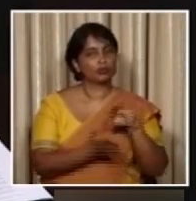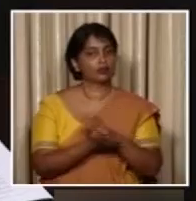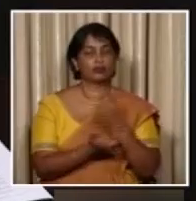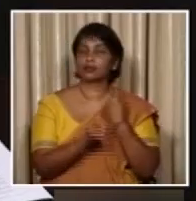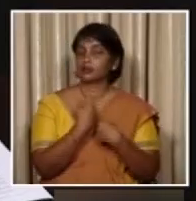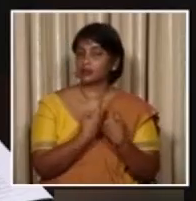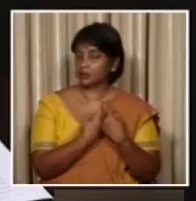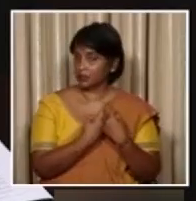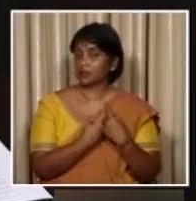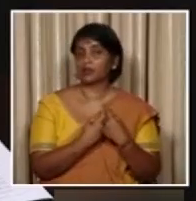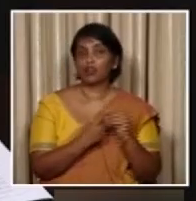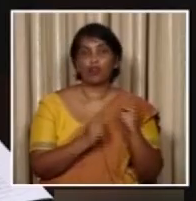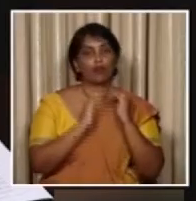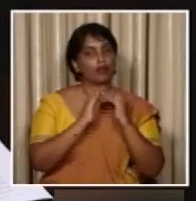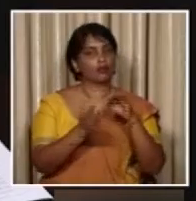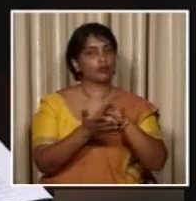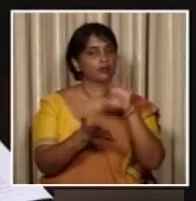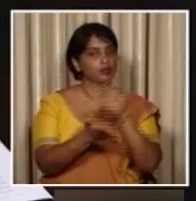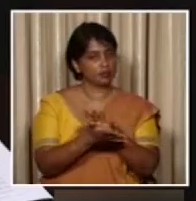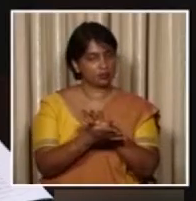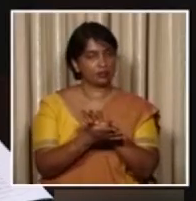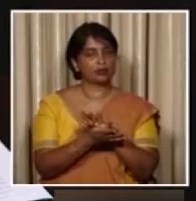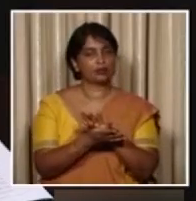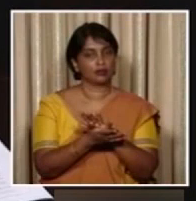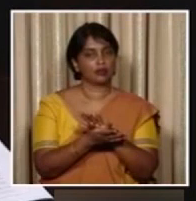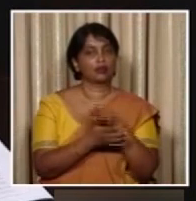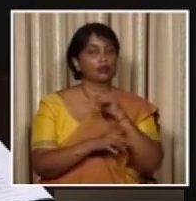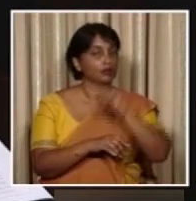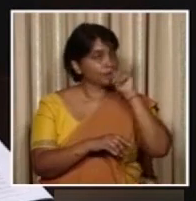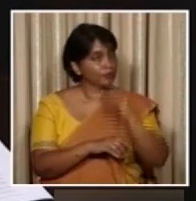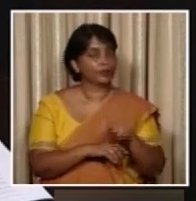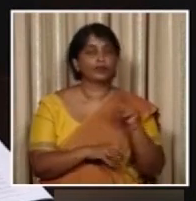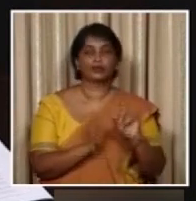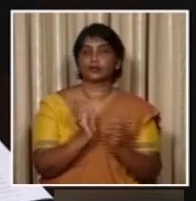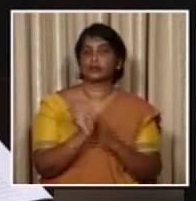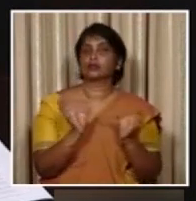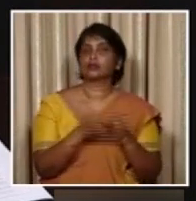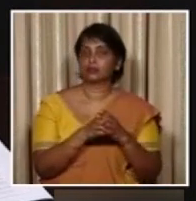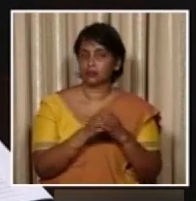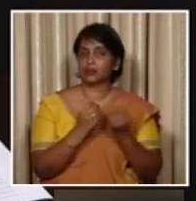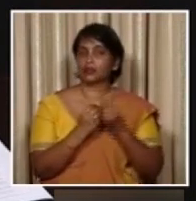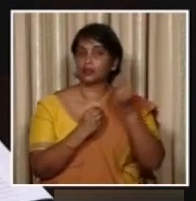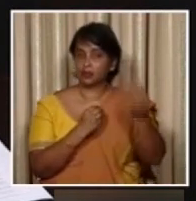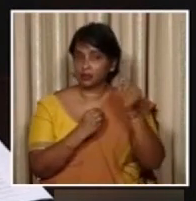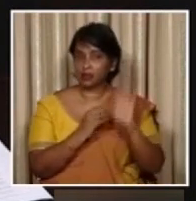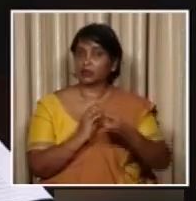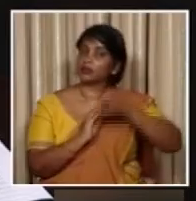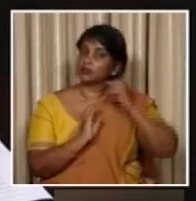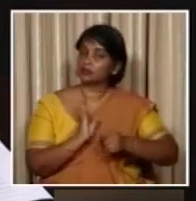විමර්ශන කාර්යාලයක් ස්ථාපනය කරලා අනිවාර්යෙන්ම කොමිෂන් සභාව විසින් ලබා දෙනු ලබන